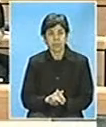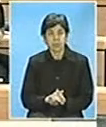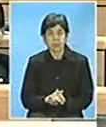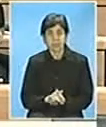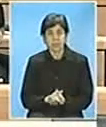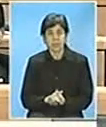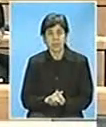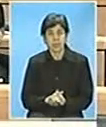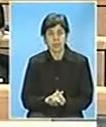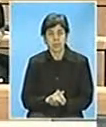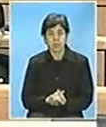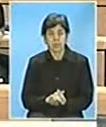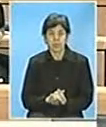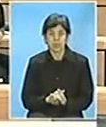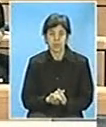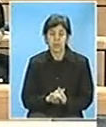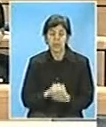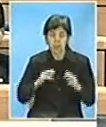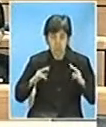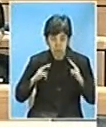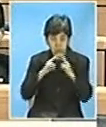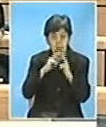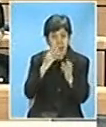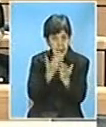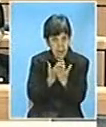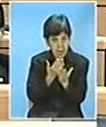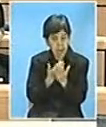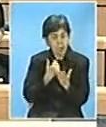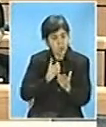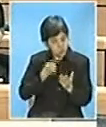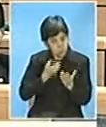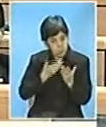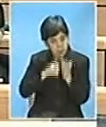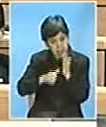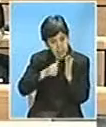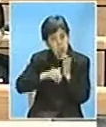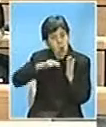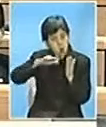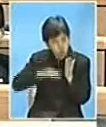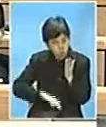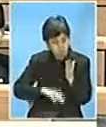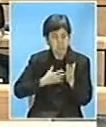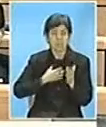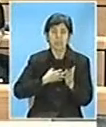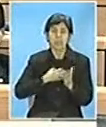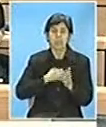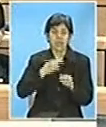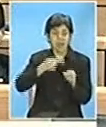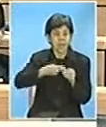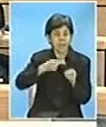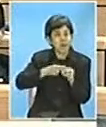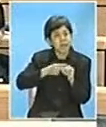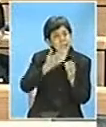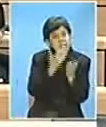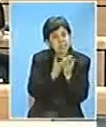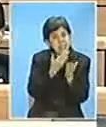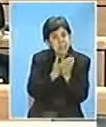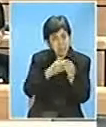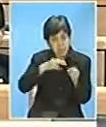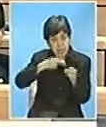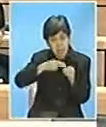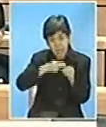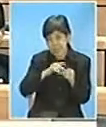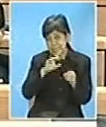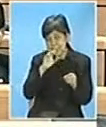การที่โดยรวมกระทั่งถึงกระทรวงการคลังนะครับที่จะต้องปรับลดภาษีสรรพสามิตน้ำมันจากเดิมที่เคยเก็บน้ำมัน